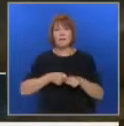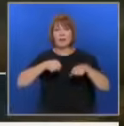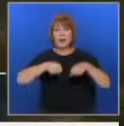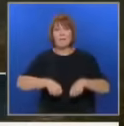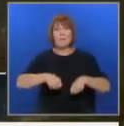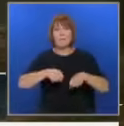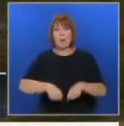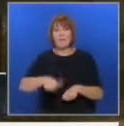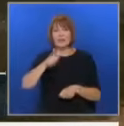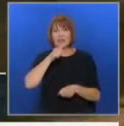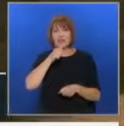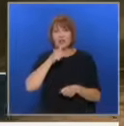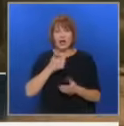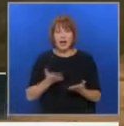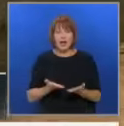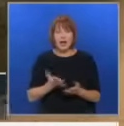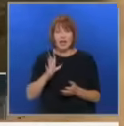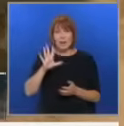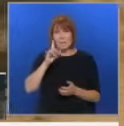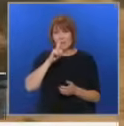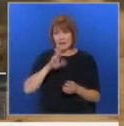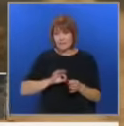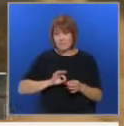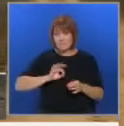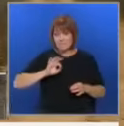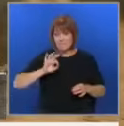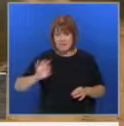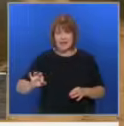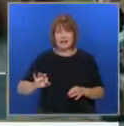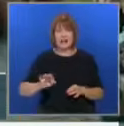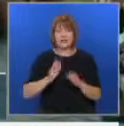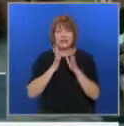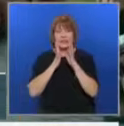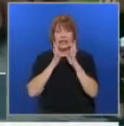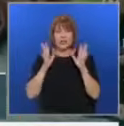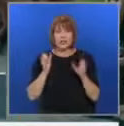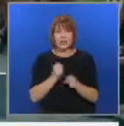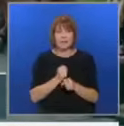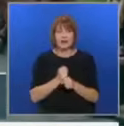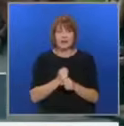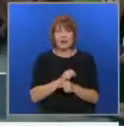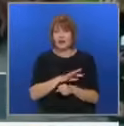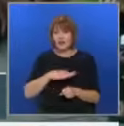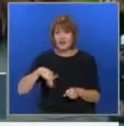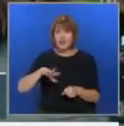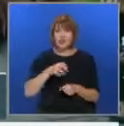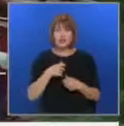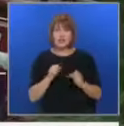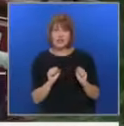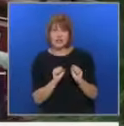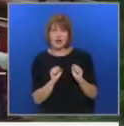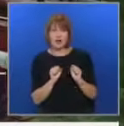и като тръгна, ако ви кажа, на 5 метра от нас, това беше страшна работа. Всеки се страхува. Нищо не може да се направи в